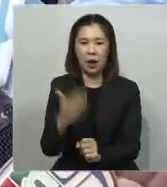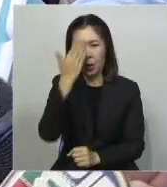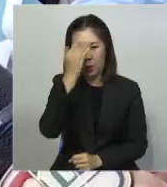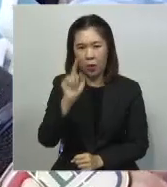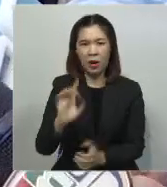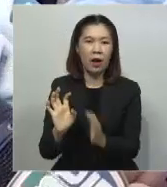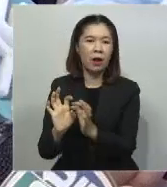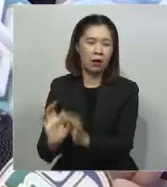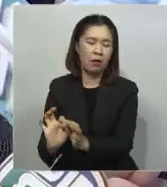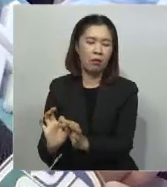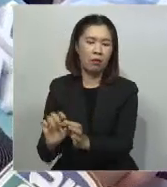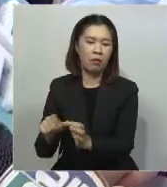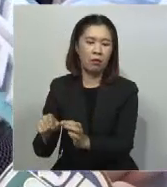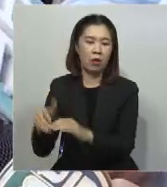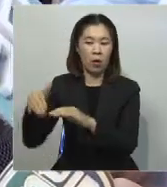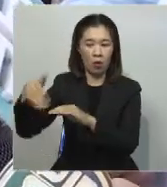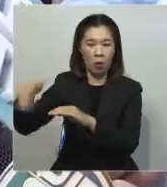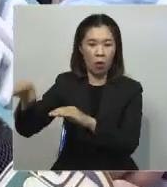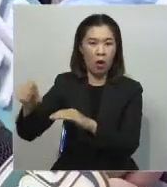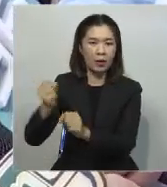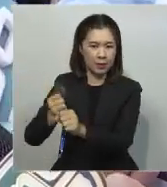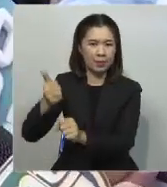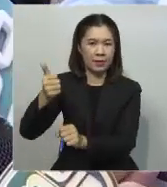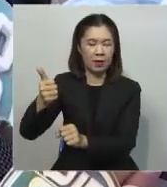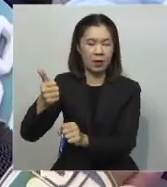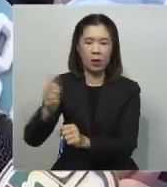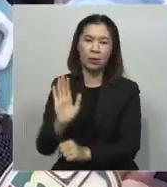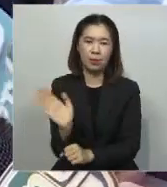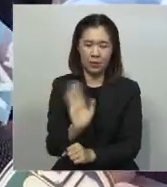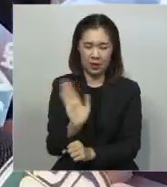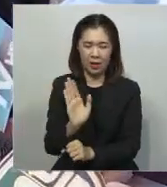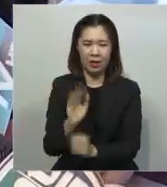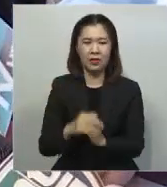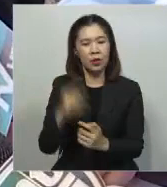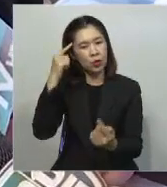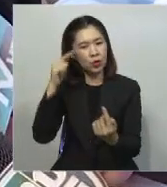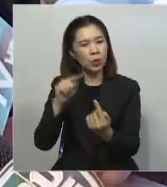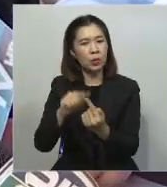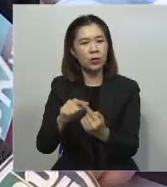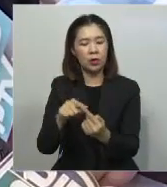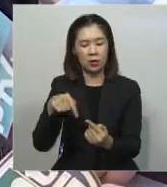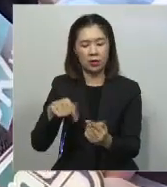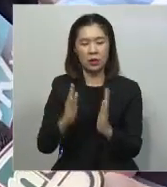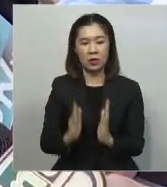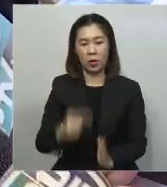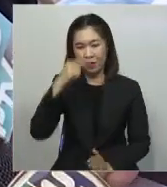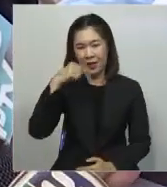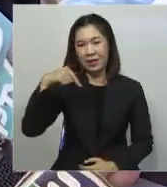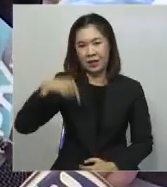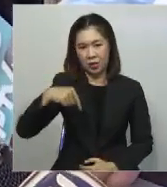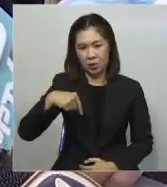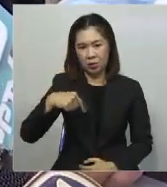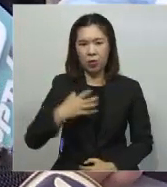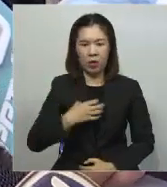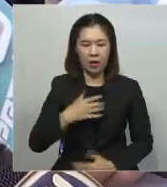าคนต่างประเทศถึงจะขอได้ต่างประเทศนะแต่ไม่ใช่เจตนาคือคนอยู่เมืองไทยในช่วงนั้นต้องการไปต่าง